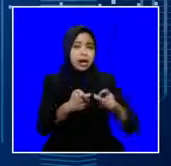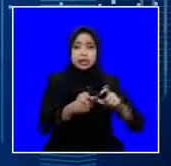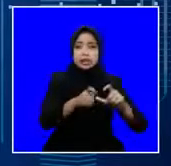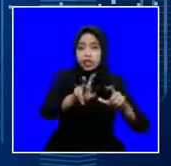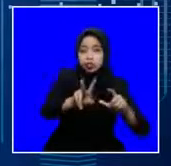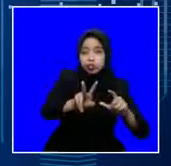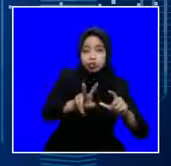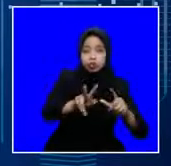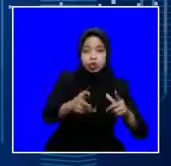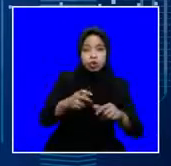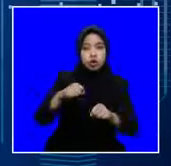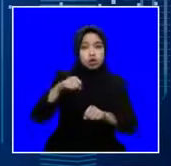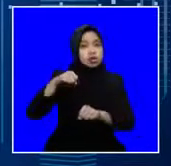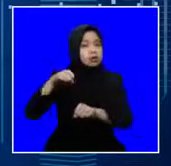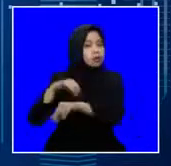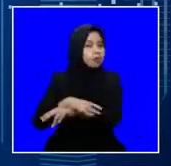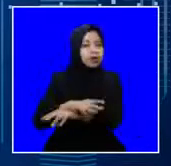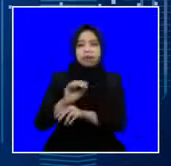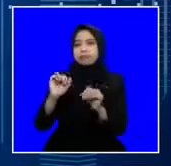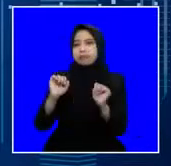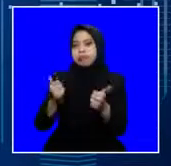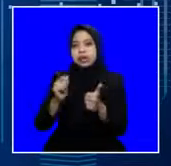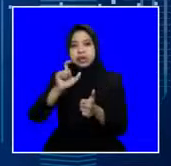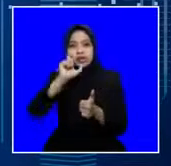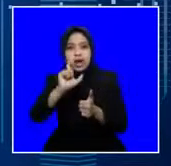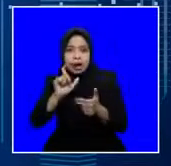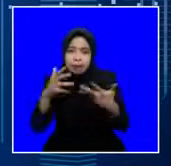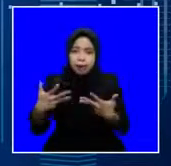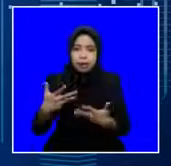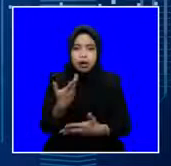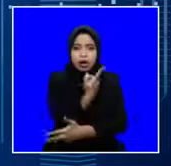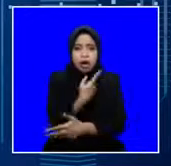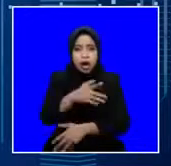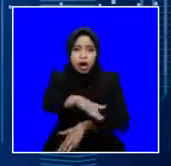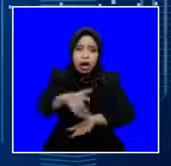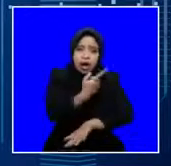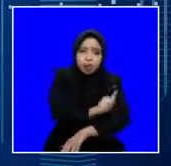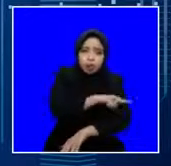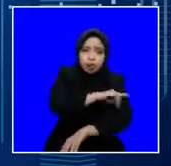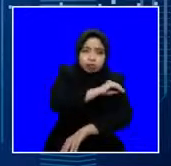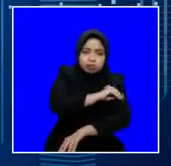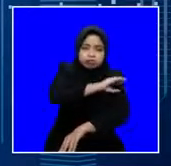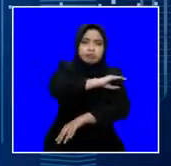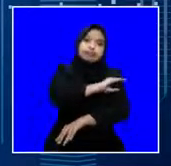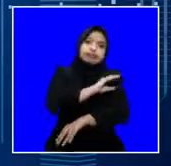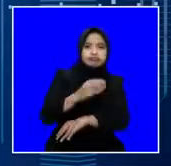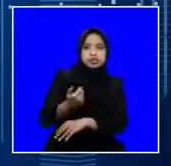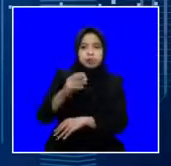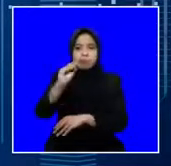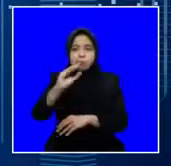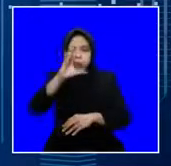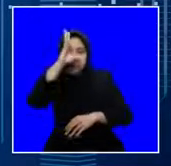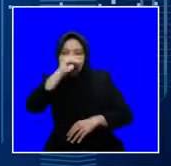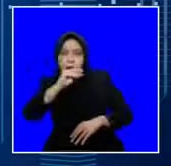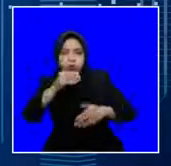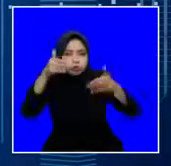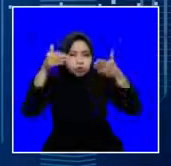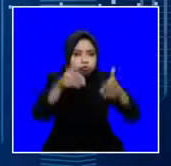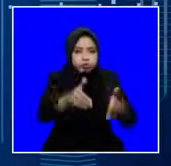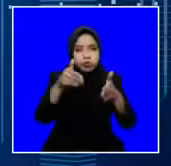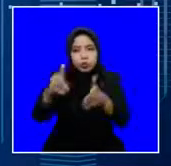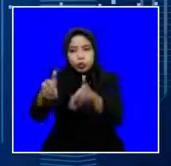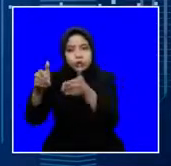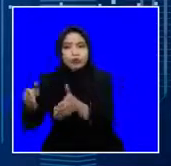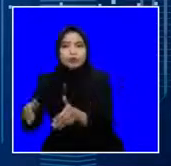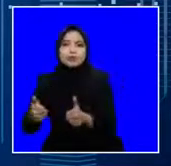itu dampaknya adalah yang terbesar untuk bisa meningkatkan kemampuan anak itu untuk menjadi pemimpin di bidangnya, ataupun